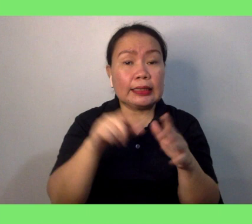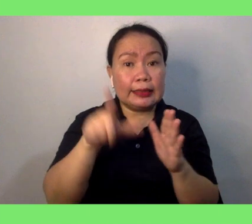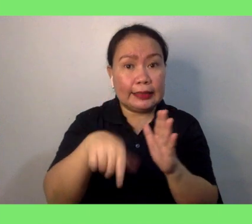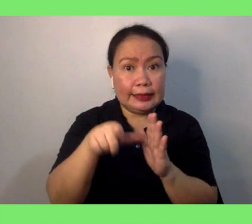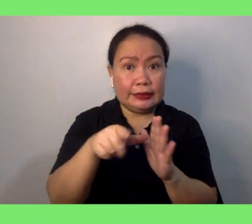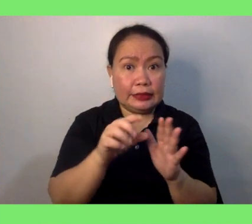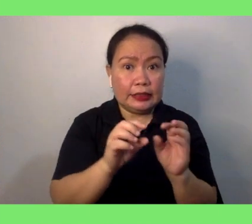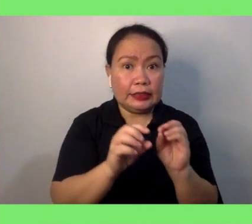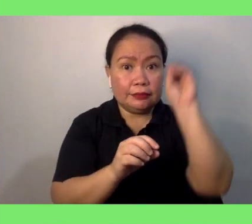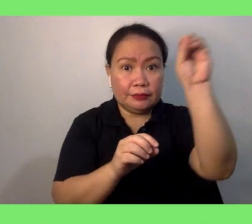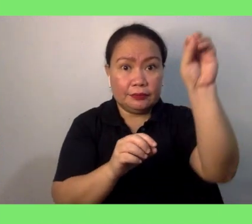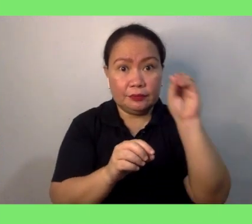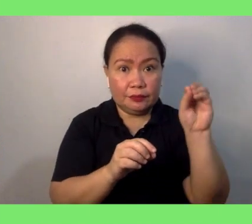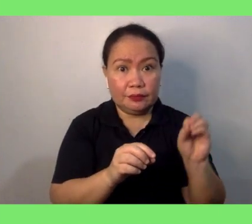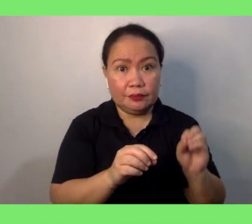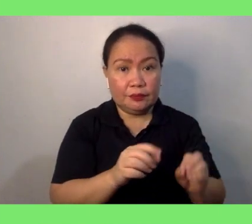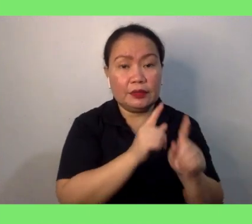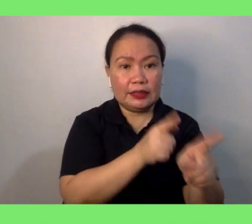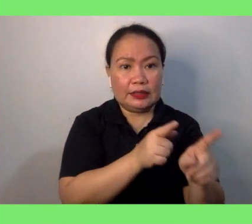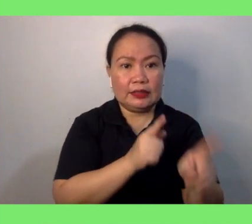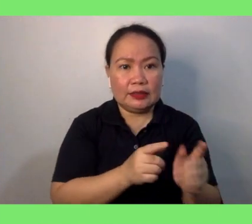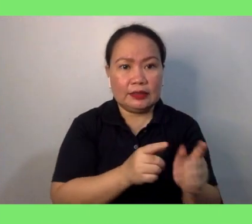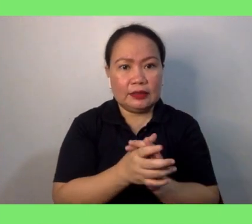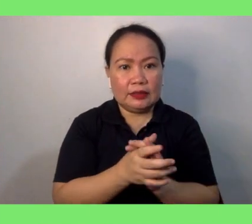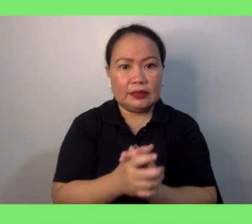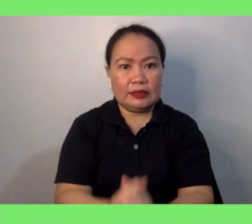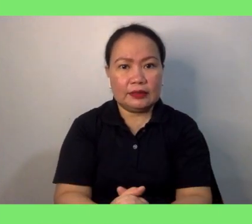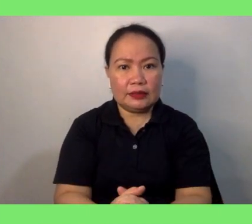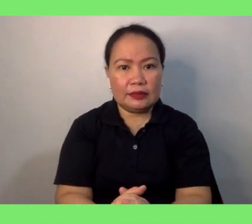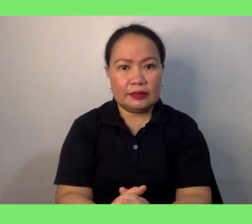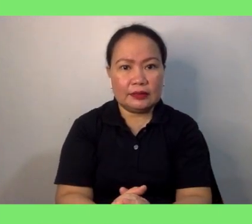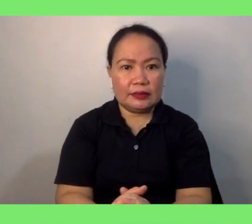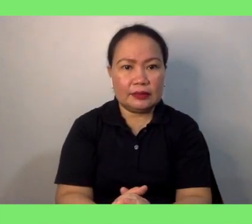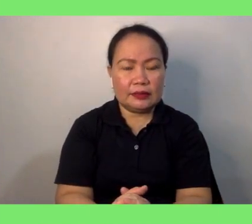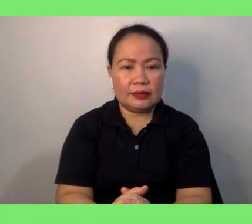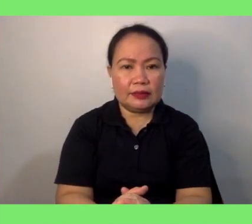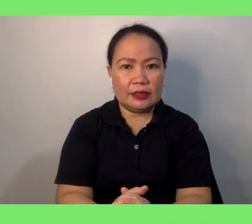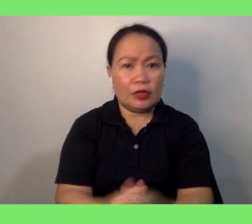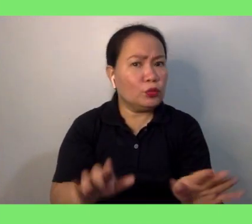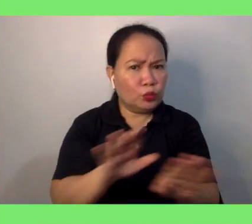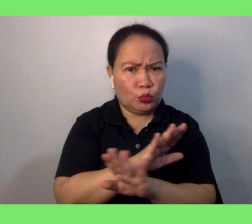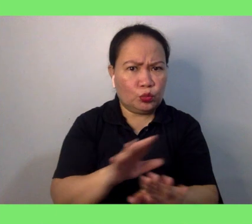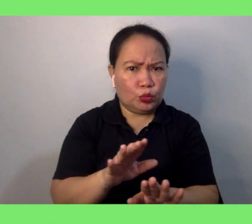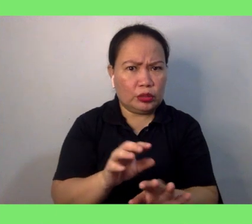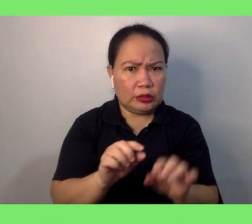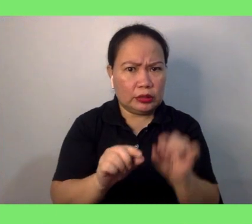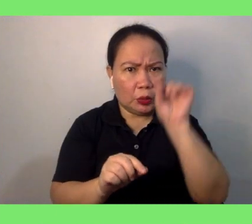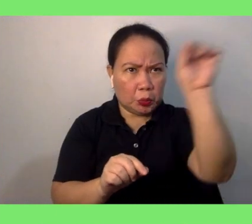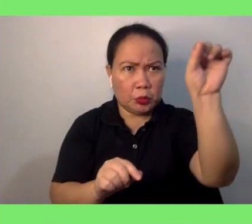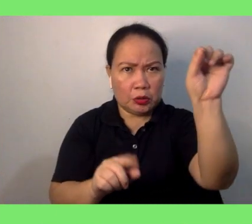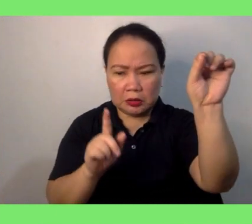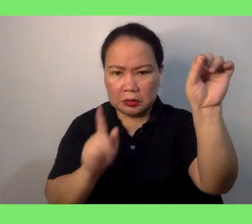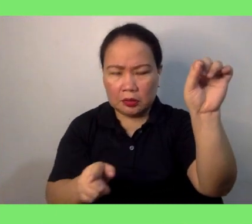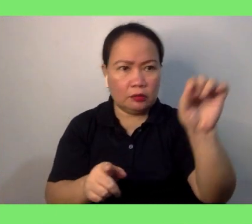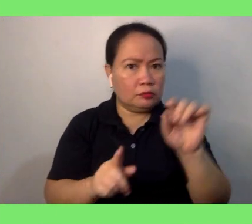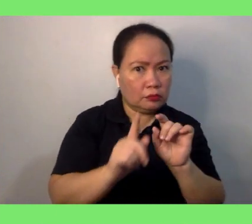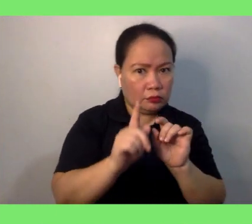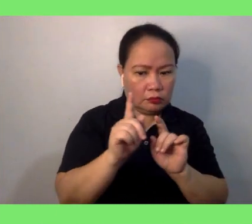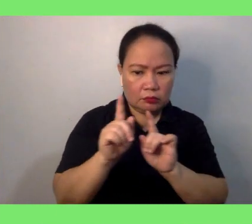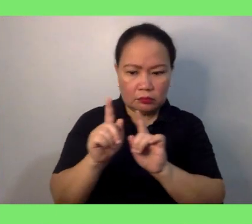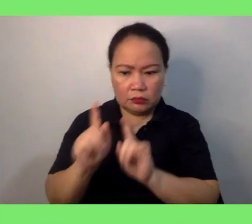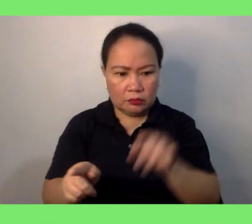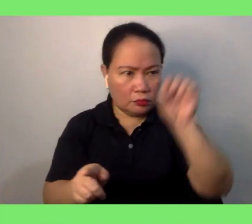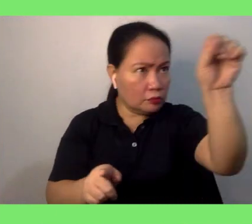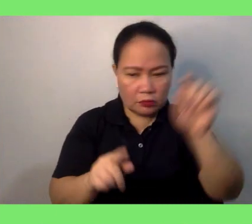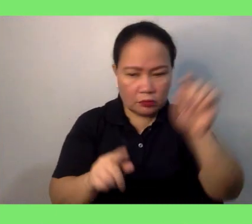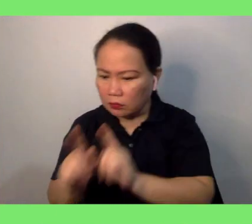na, tsaka nyo na ilagay. Huwag tayo yung paisa-isa naglalagay kasi mas nakakalito yon. So, supply nyo muna lahat and then